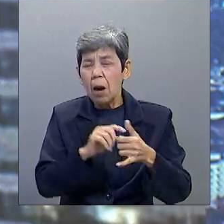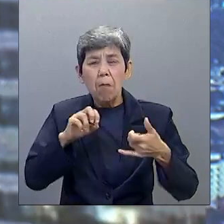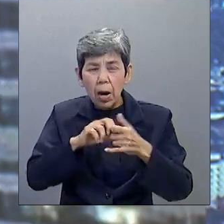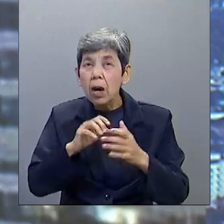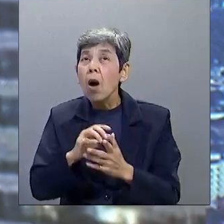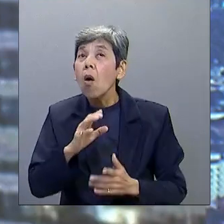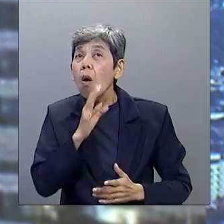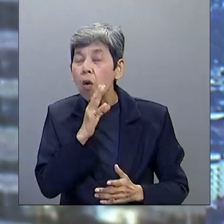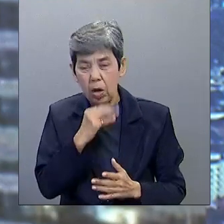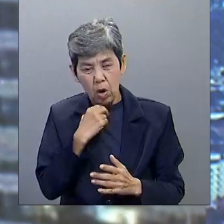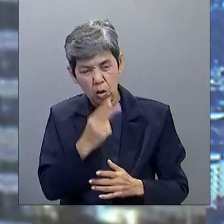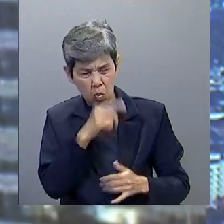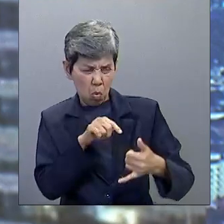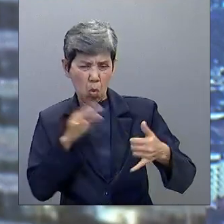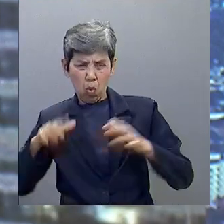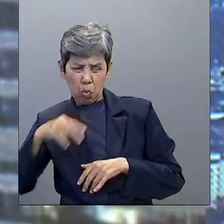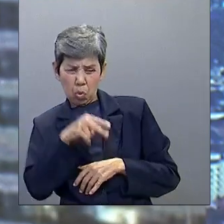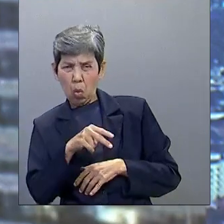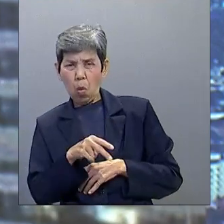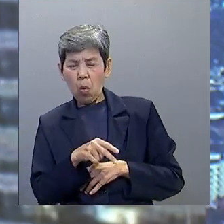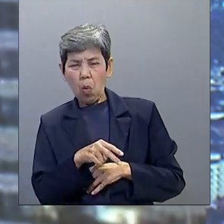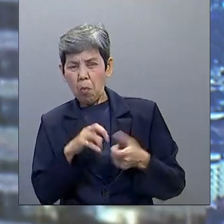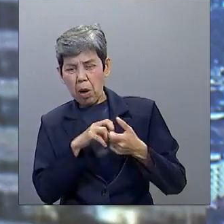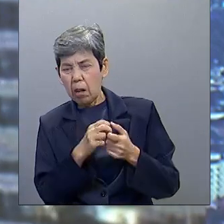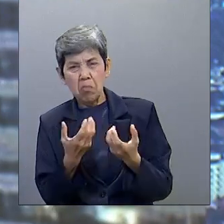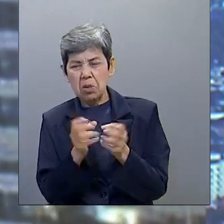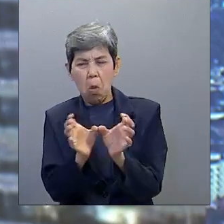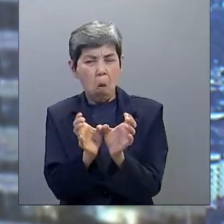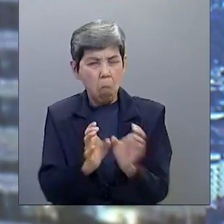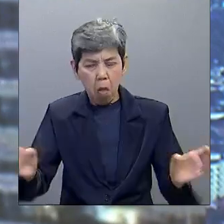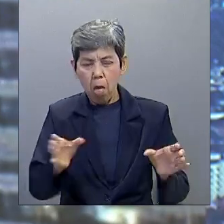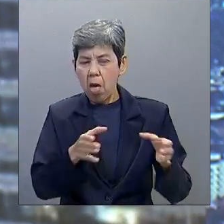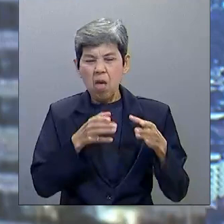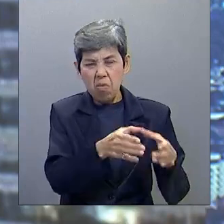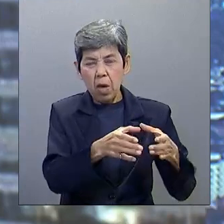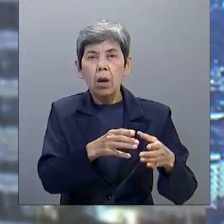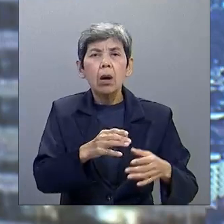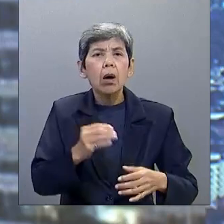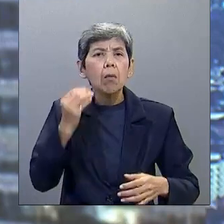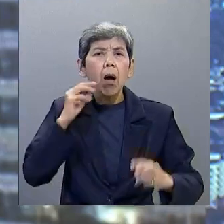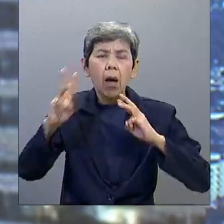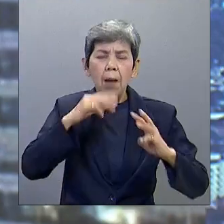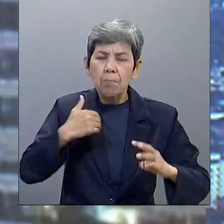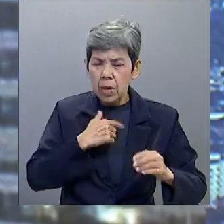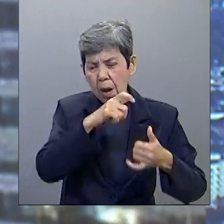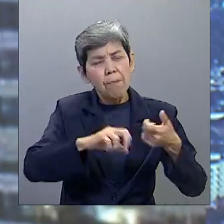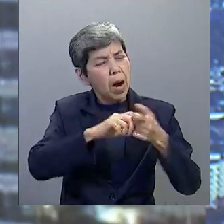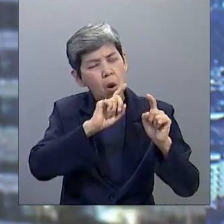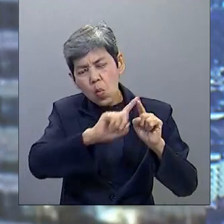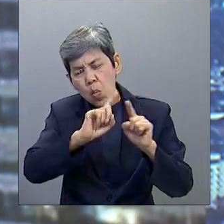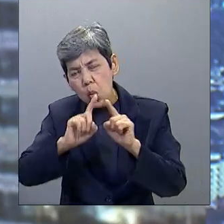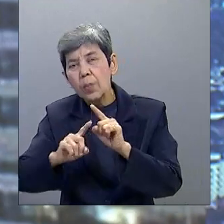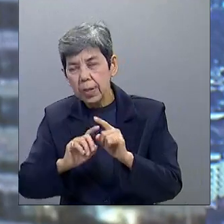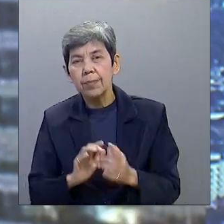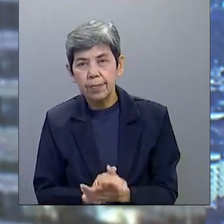าแต่ว่าภาพมันอาจจะถูกมองว่าถูกมากองและถูกแยกกลุ่มไว ้ จริงๆแล้วคนเร่ร่อนมีหลากหลายปัญหาอยู่ในตั